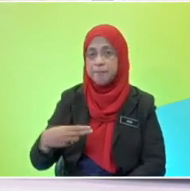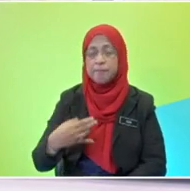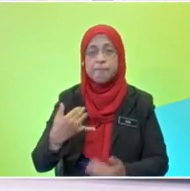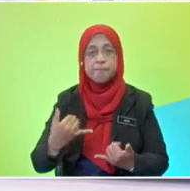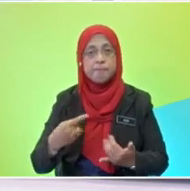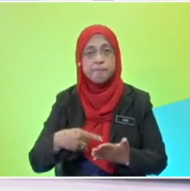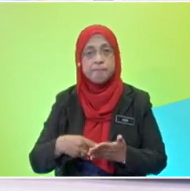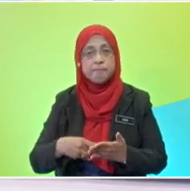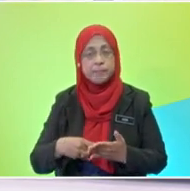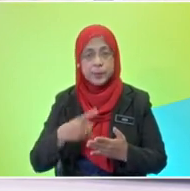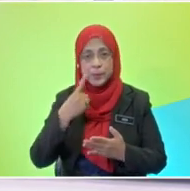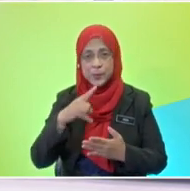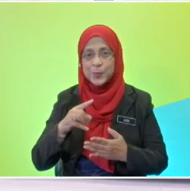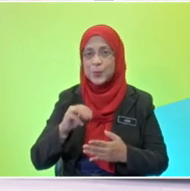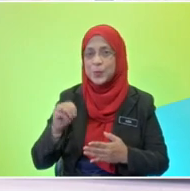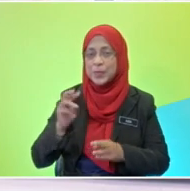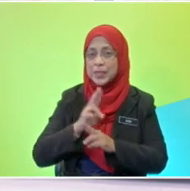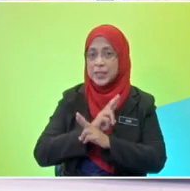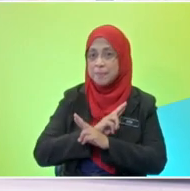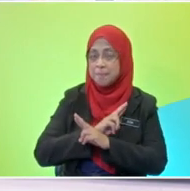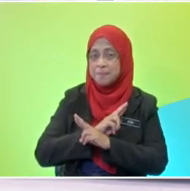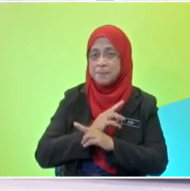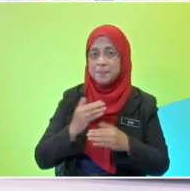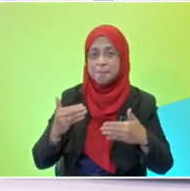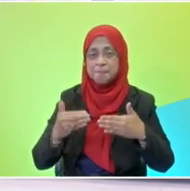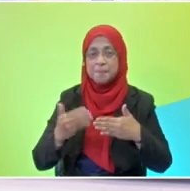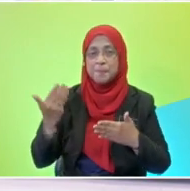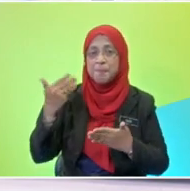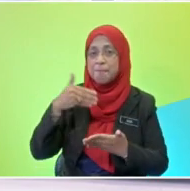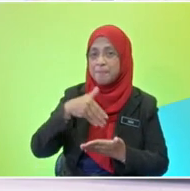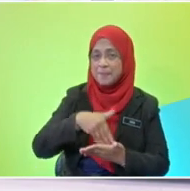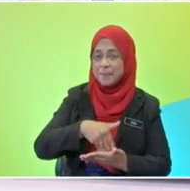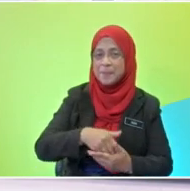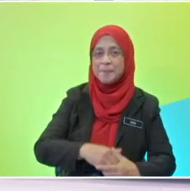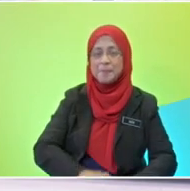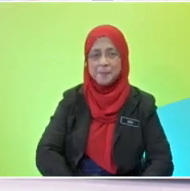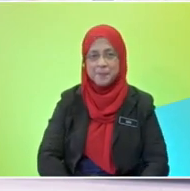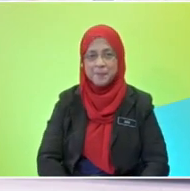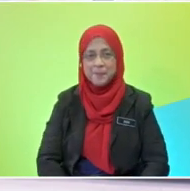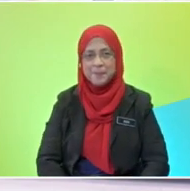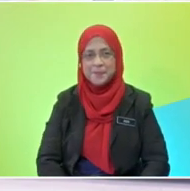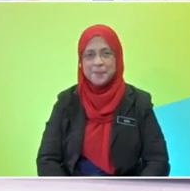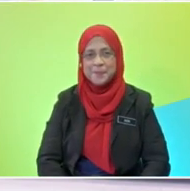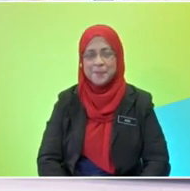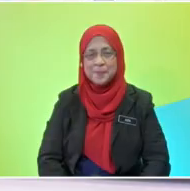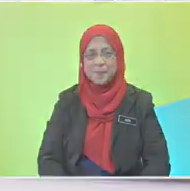nih kita bagi ruang untuk adik-adik kita kembali selepas ini Didik TVM